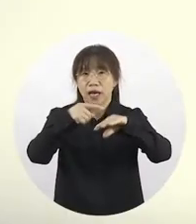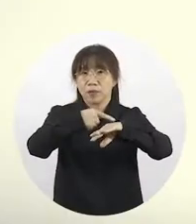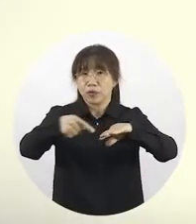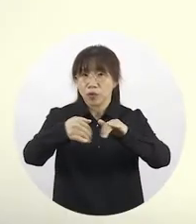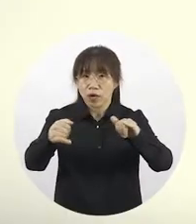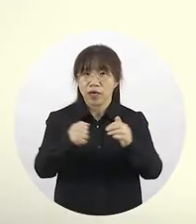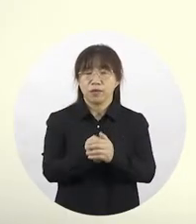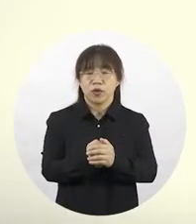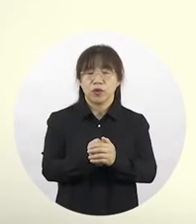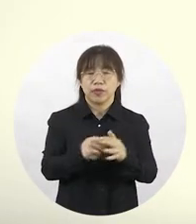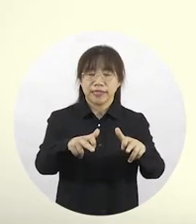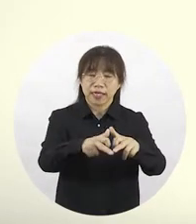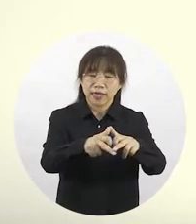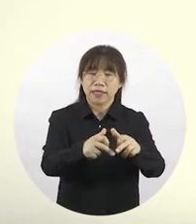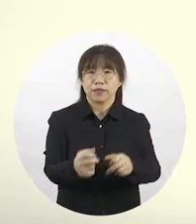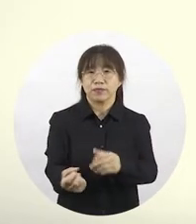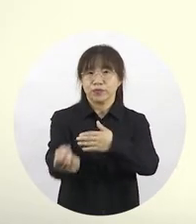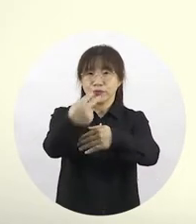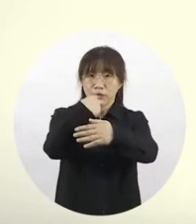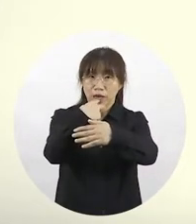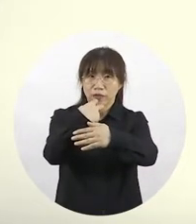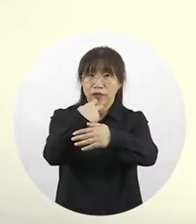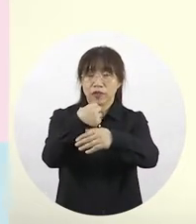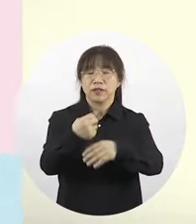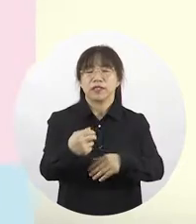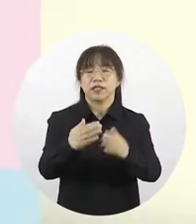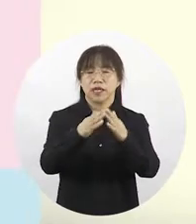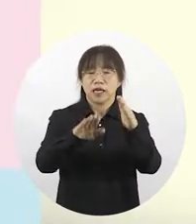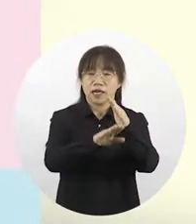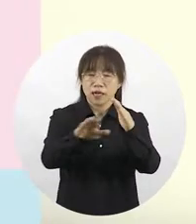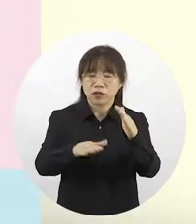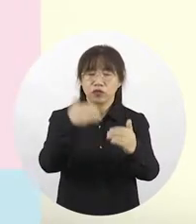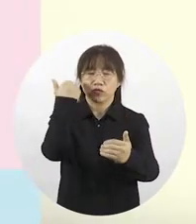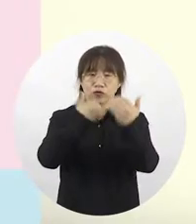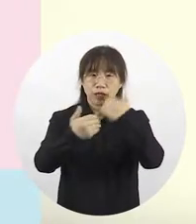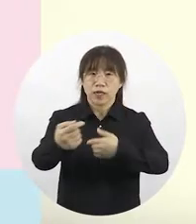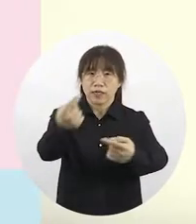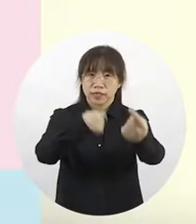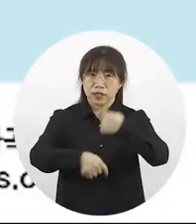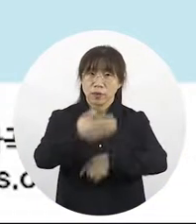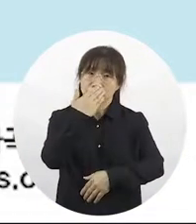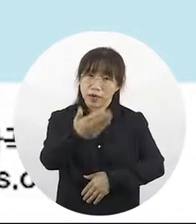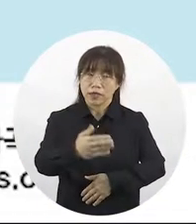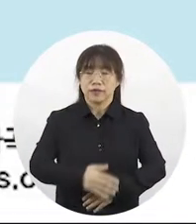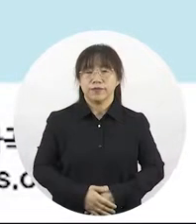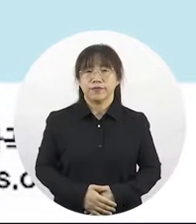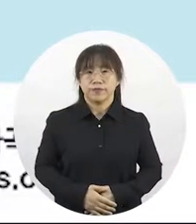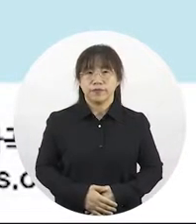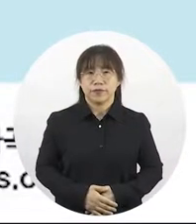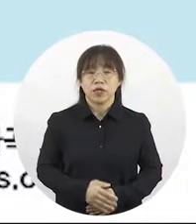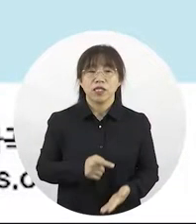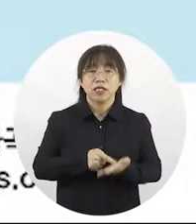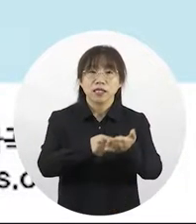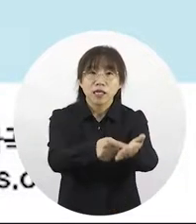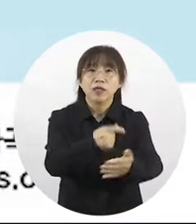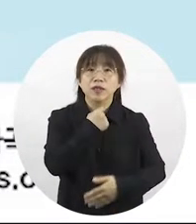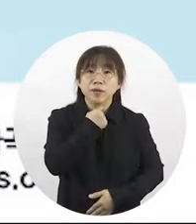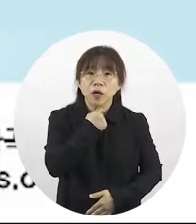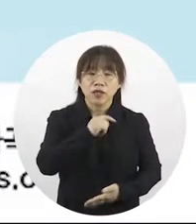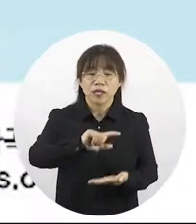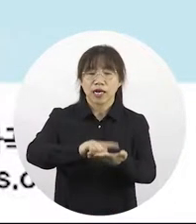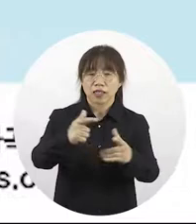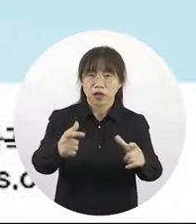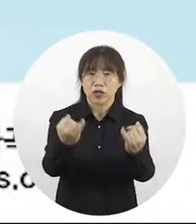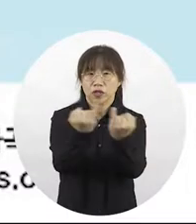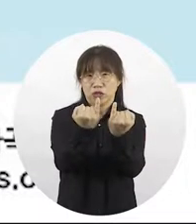장애인, 북한 이탈주민 가정과 중위소득 65% 이하 가정이면 누구나 신청 가능하며 지원을 희망하는